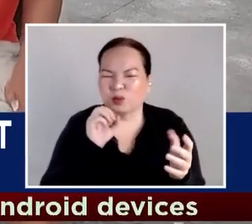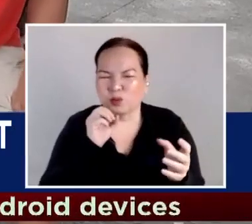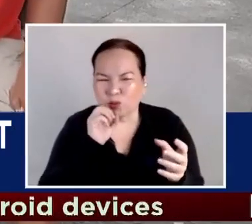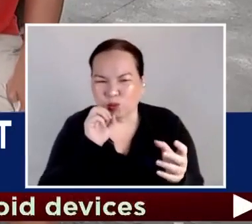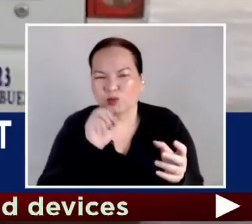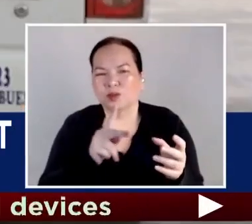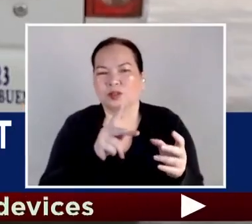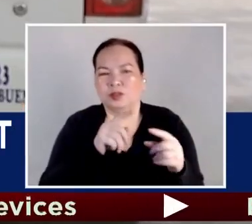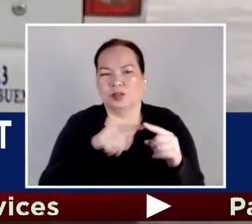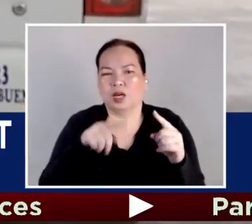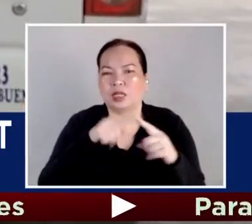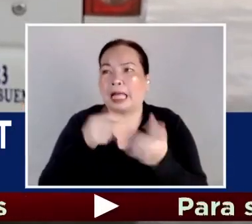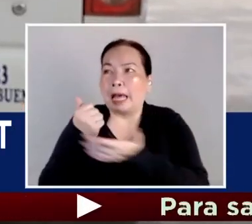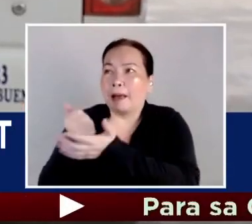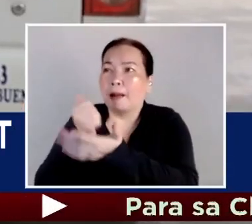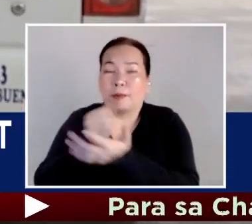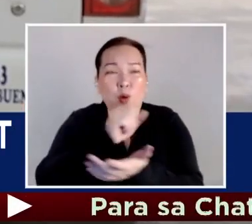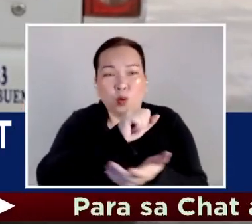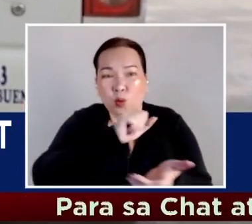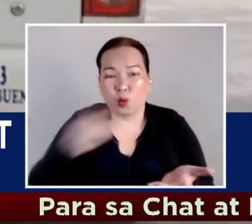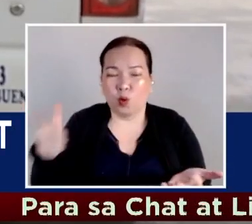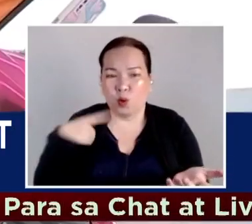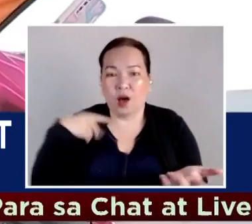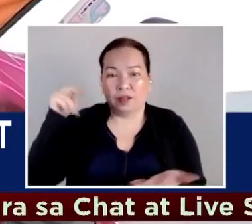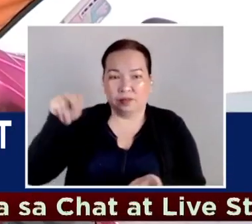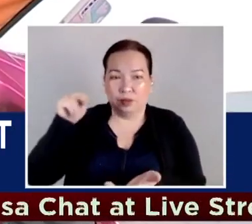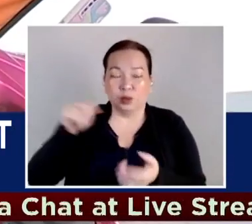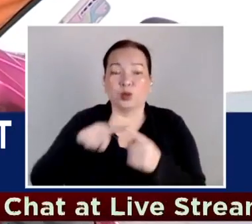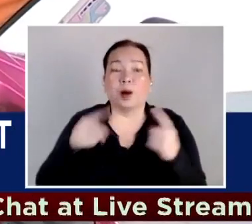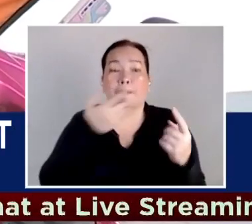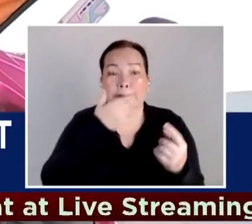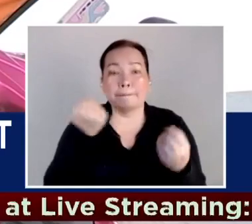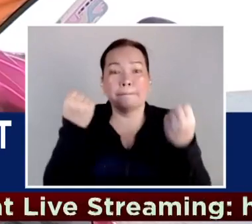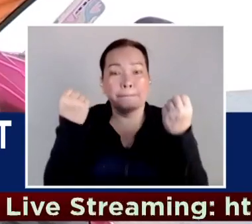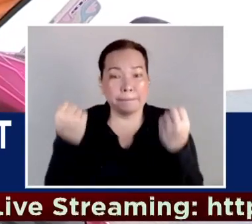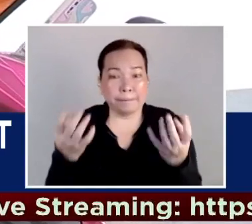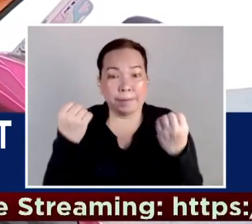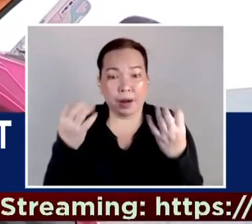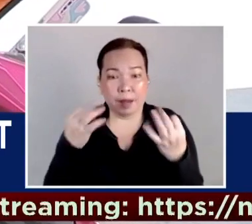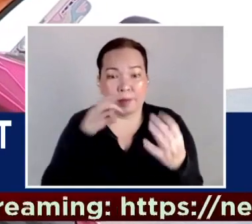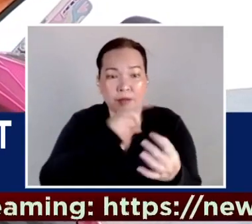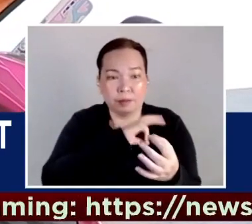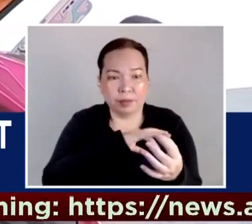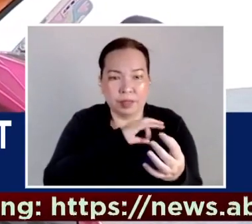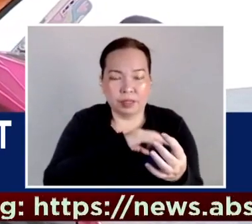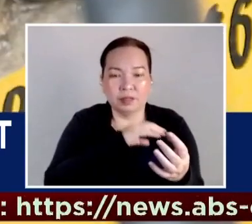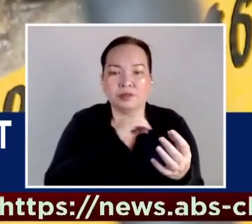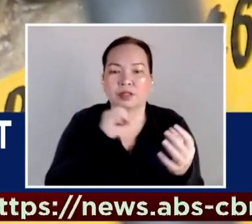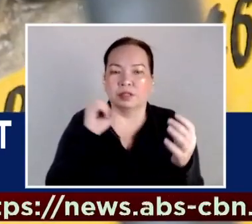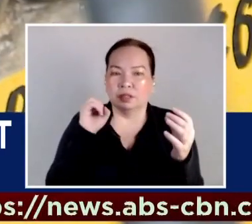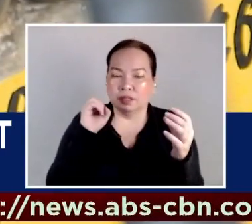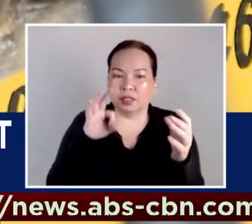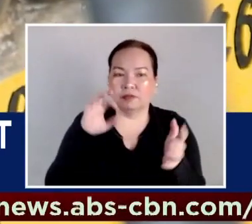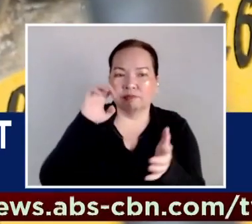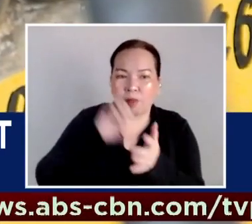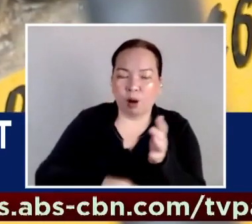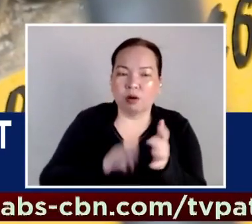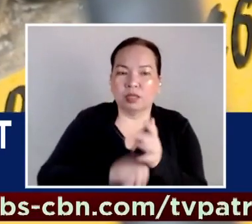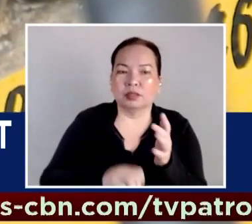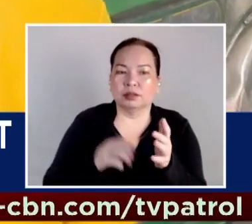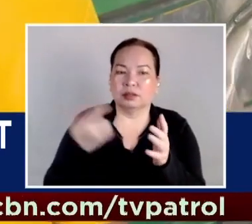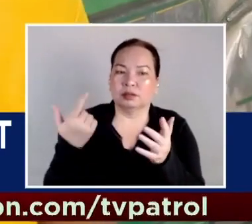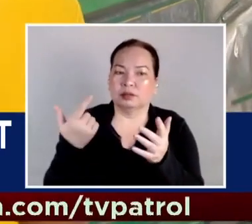dapat may ayuda. Kaya mas maraming makikinabang kung babawasan na lang ang buwis sa petrolyo. Alvin